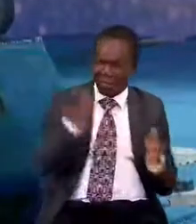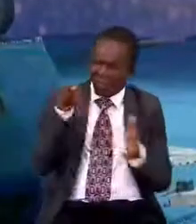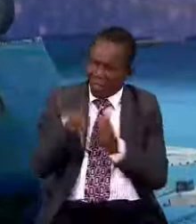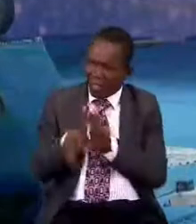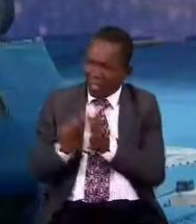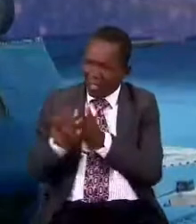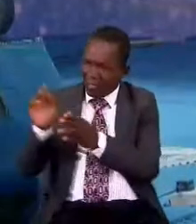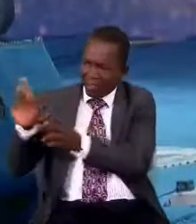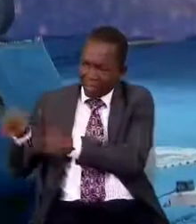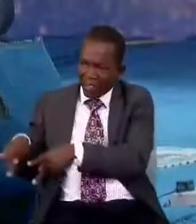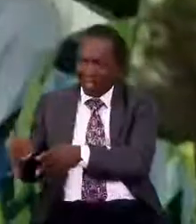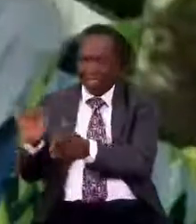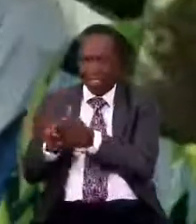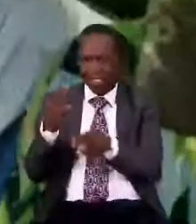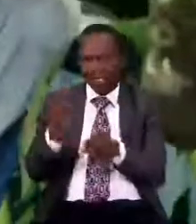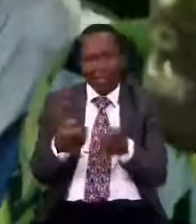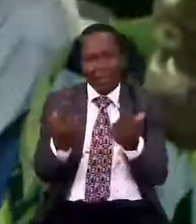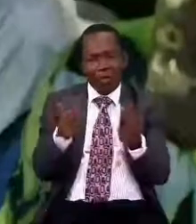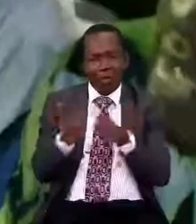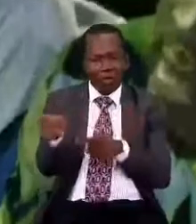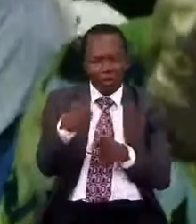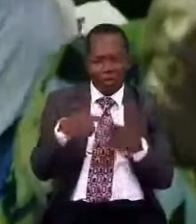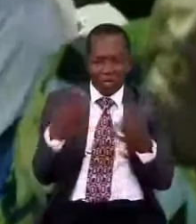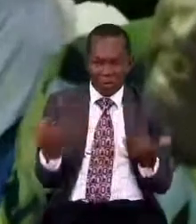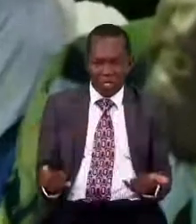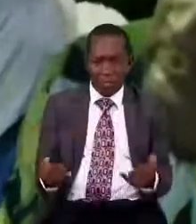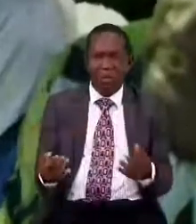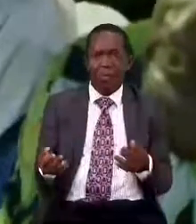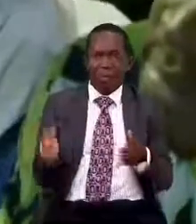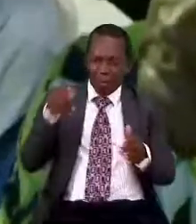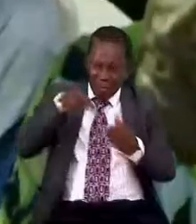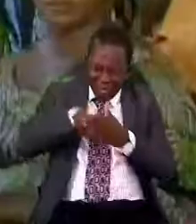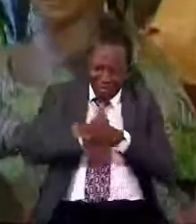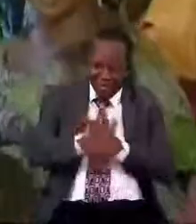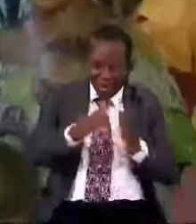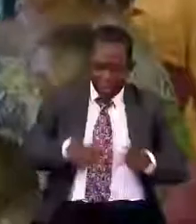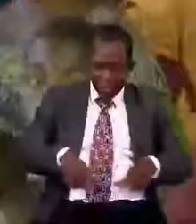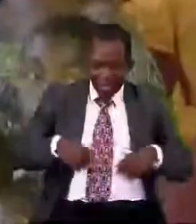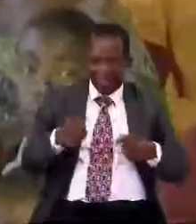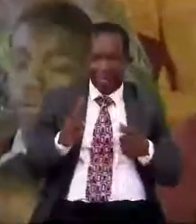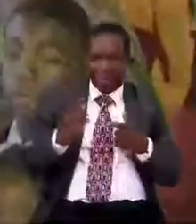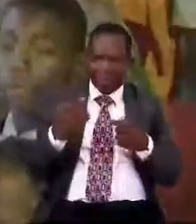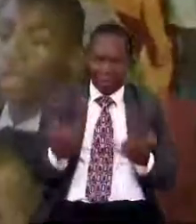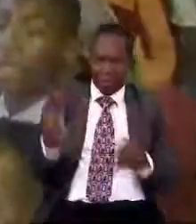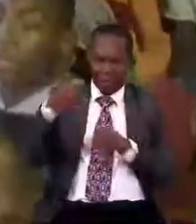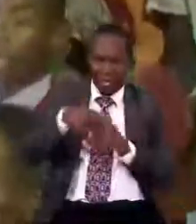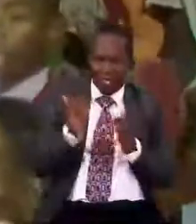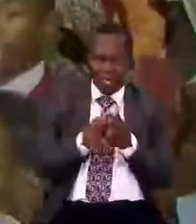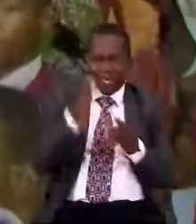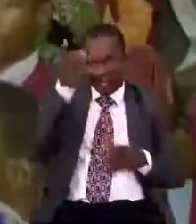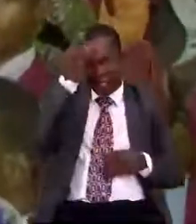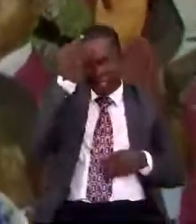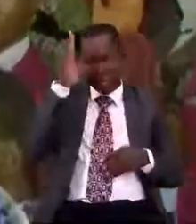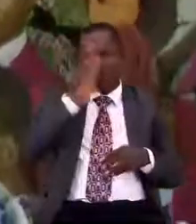rentrer dans votre vie et va dominer sur vous et toute maladie sera ôtée. Vous serez guéri. Vous